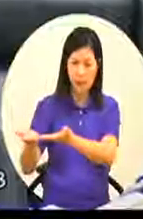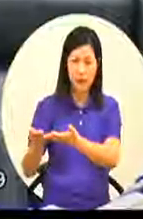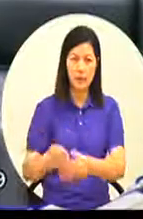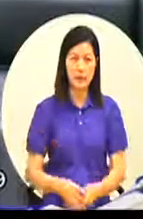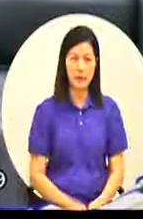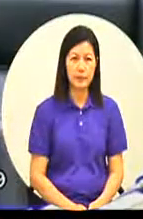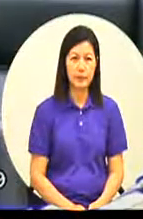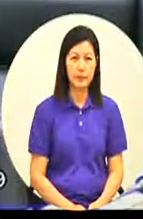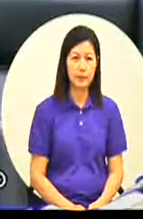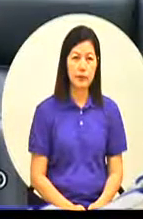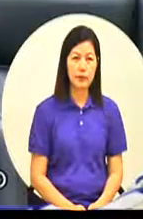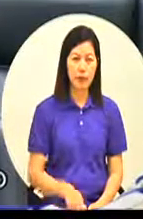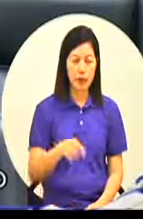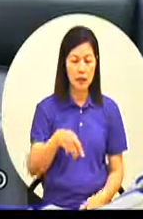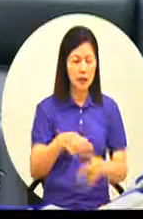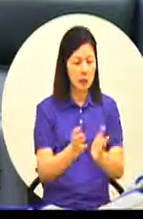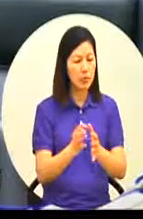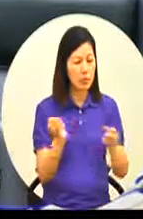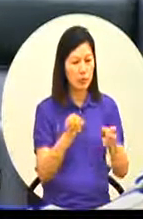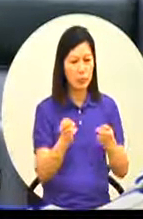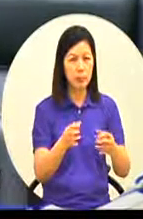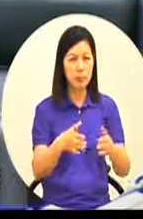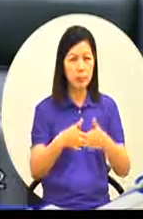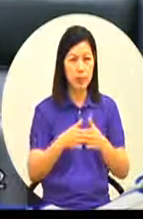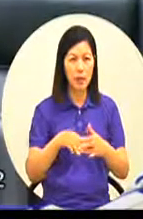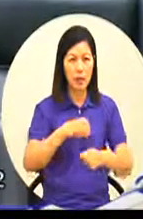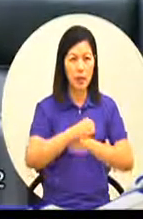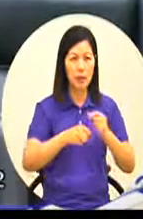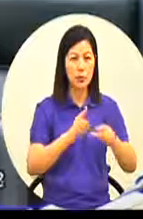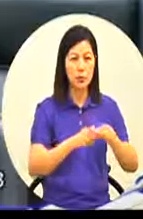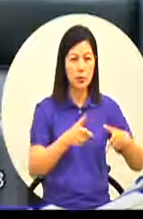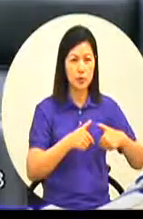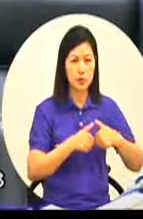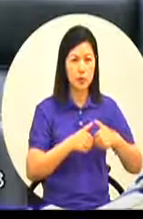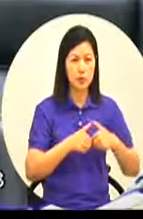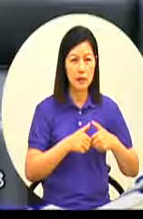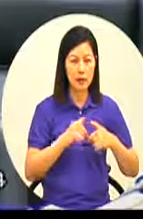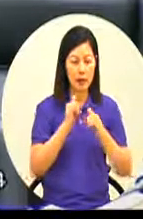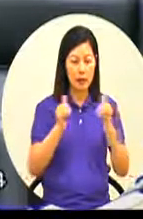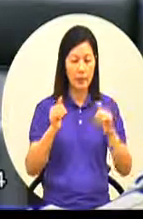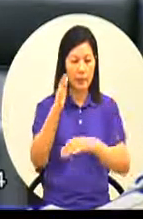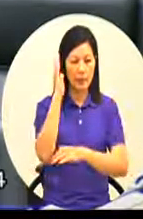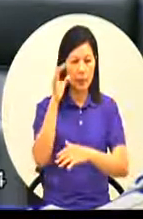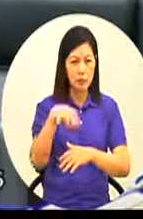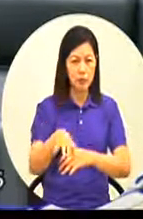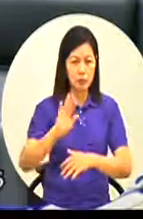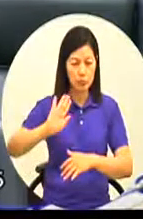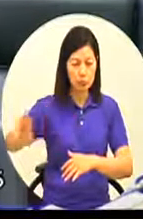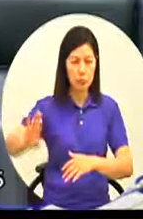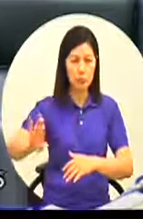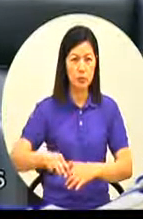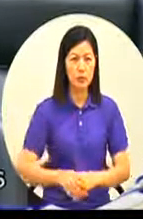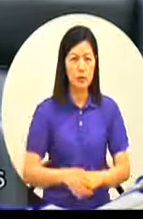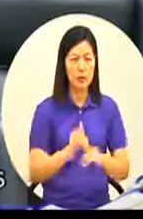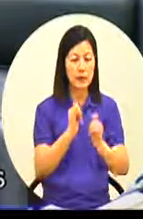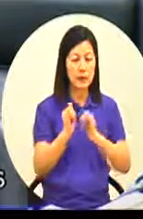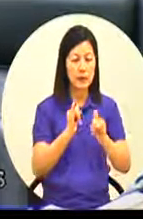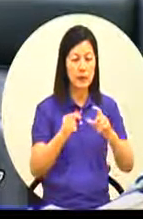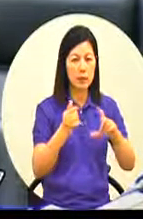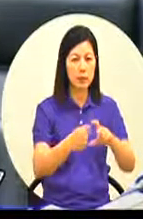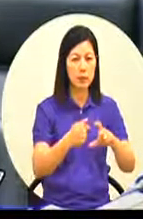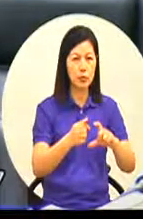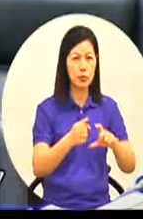个部分总是要做一个探讨啦， 是。 活动中心是属于民政局嘛，哈。 立 活动中心是属于活动